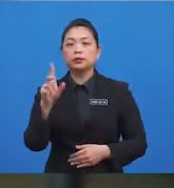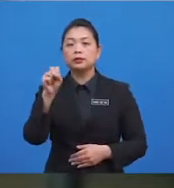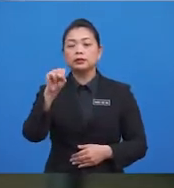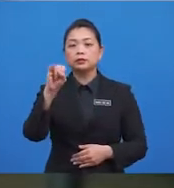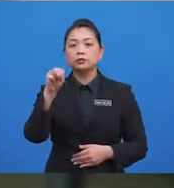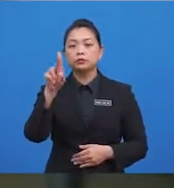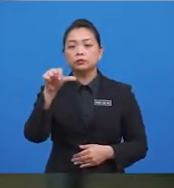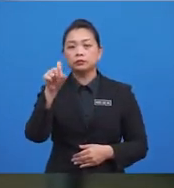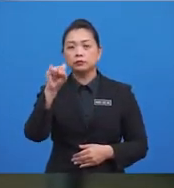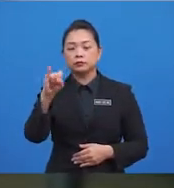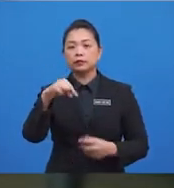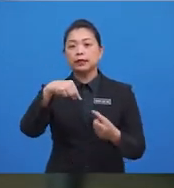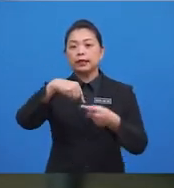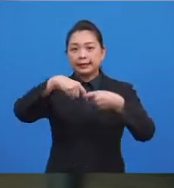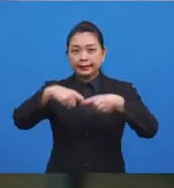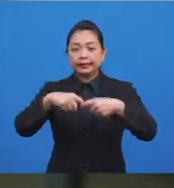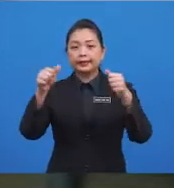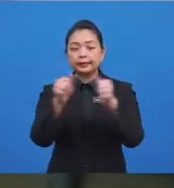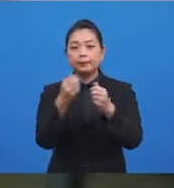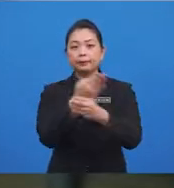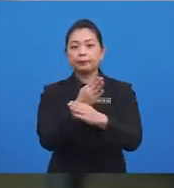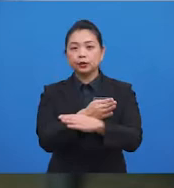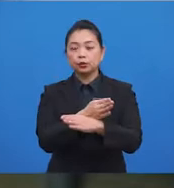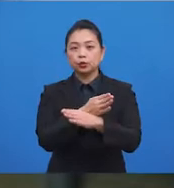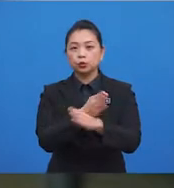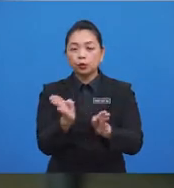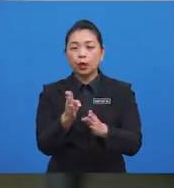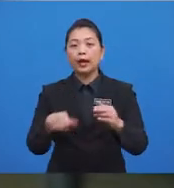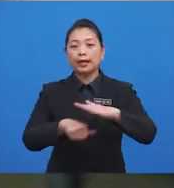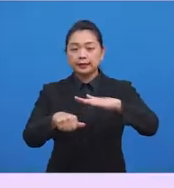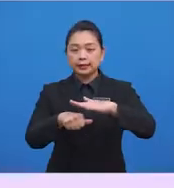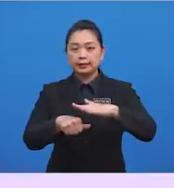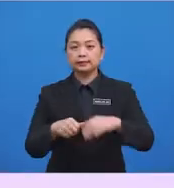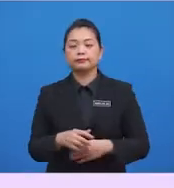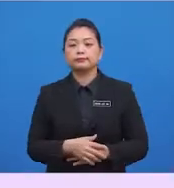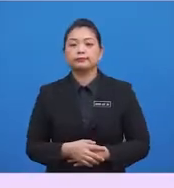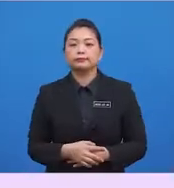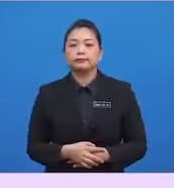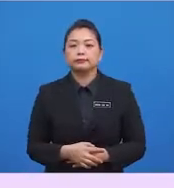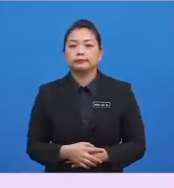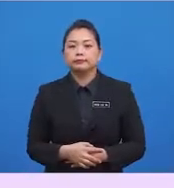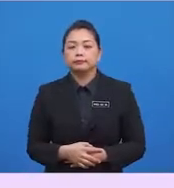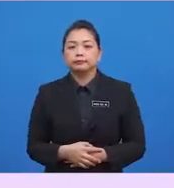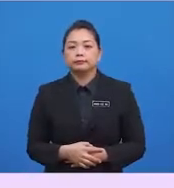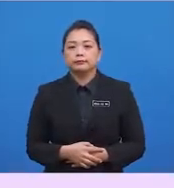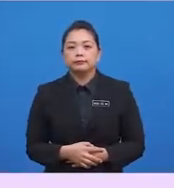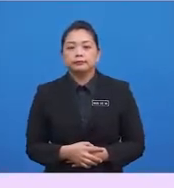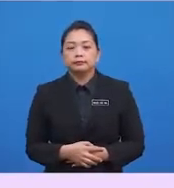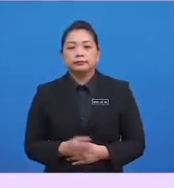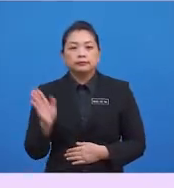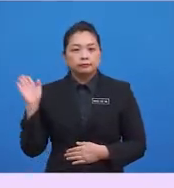dan kaitkan dengan bentuk asas untuk mengukuhkan pemahaman murid. Ayo kita